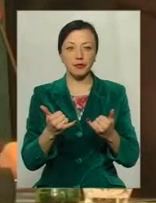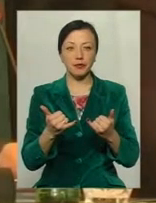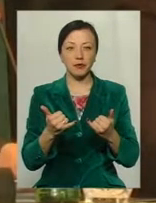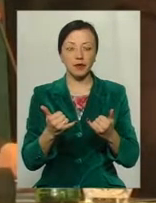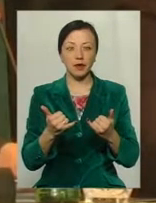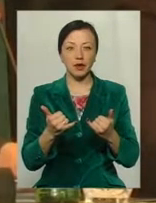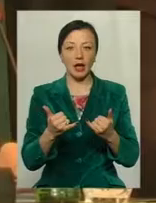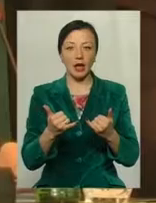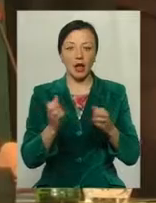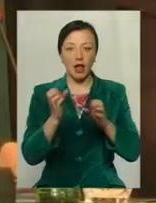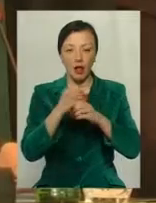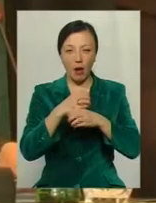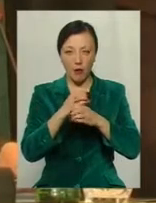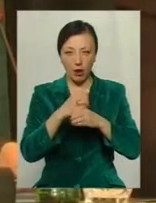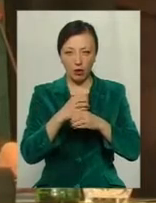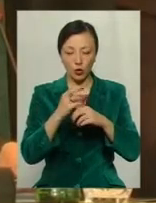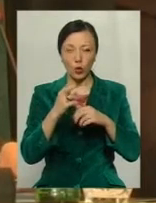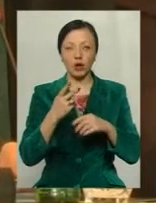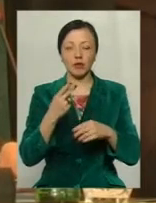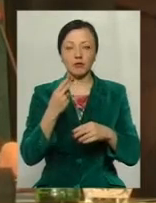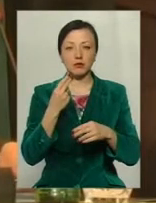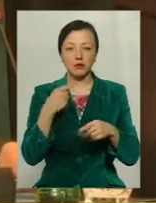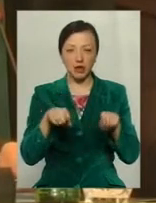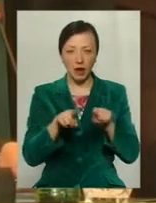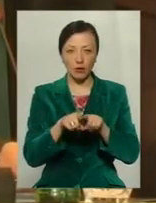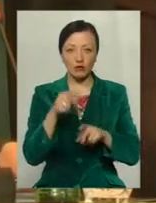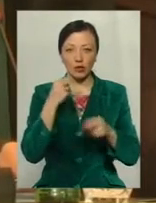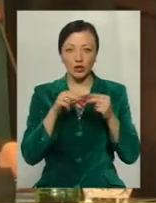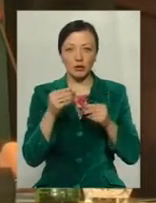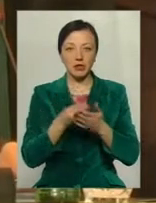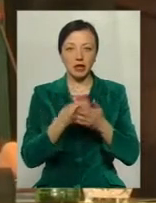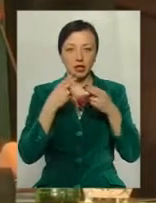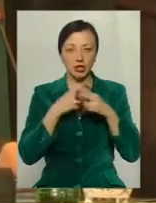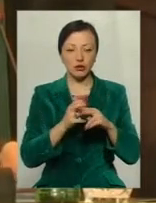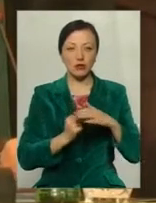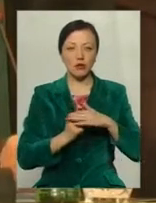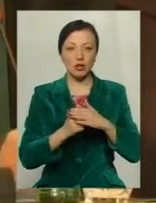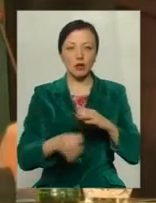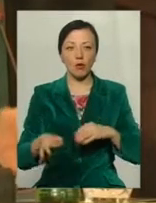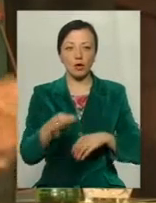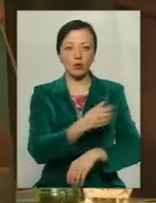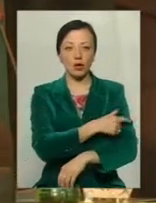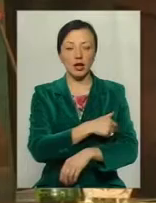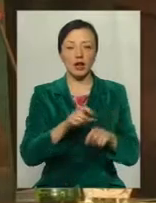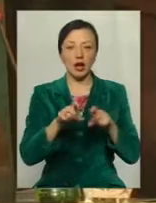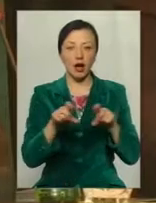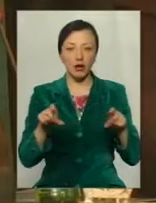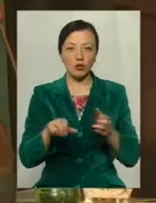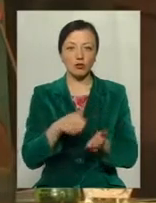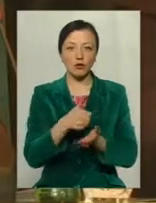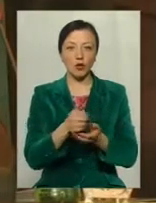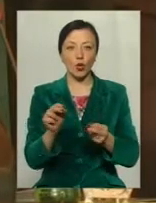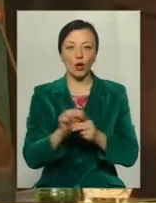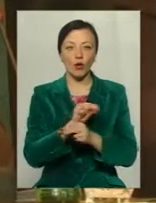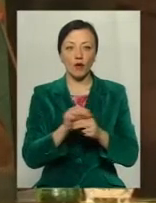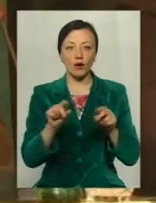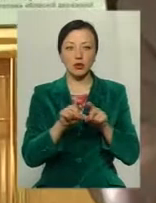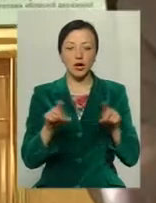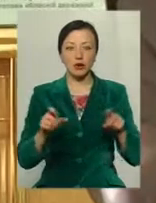лікувально-діагностичного корпусу обласної дитячої лікарні, придбання вимірюваної техніки та допоміжної апаратури